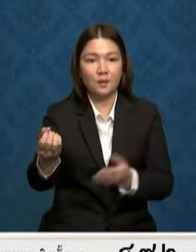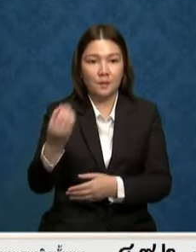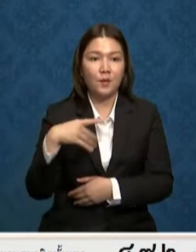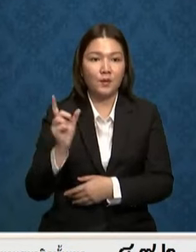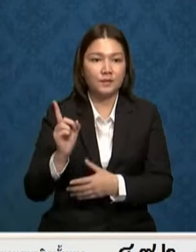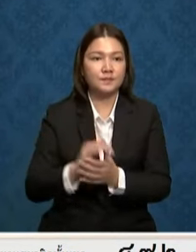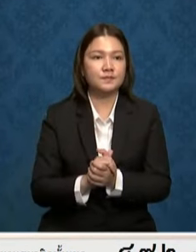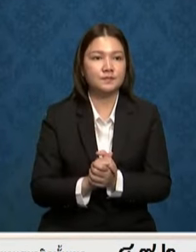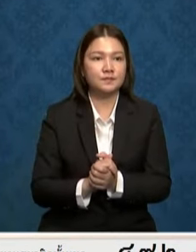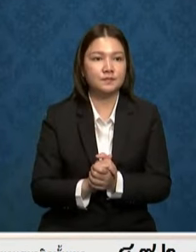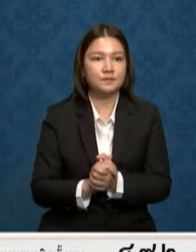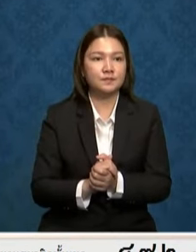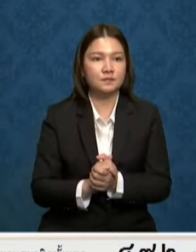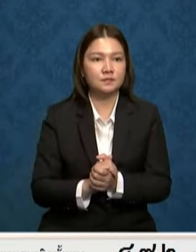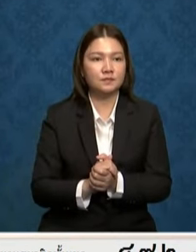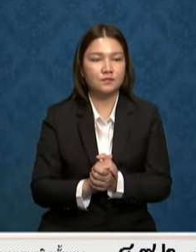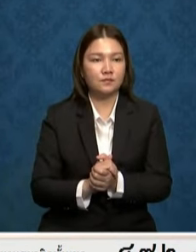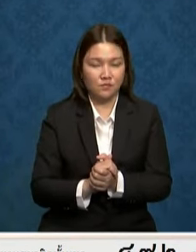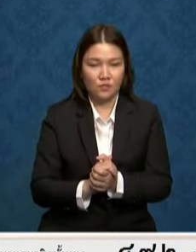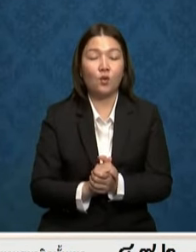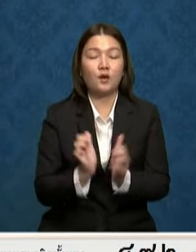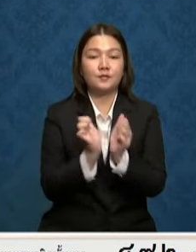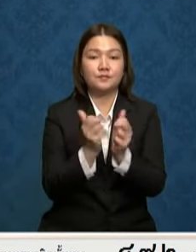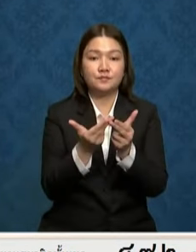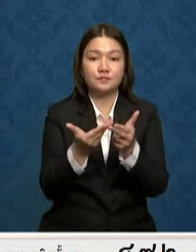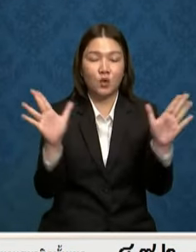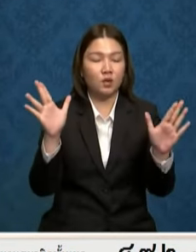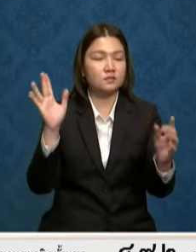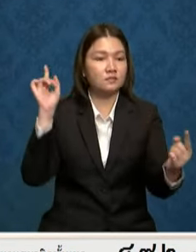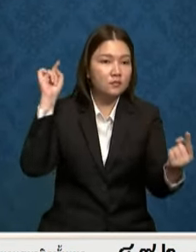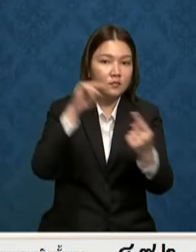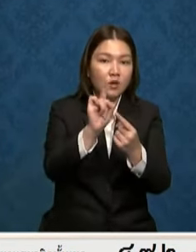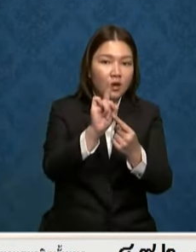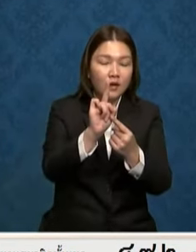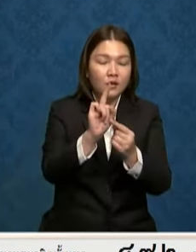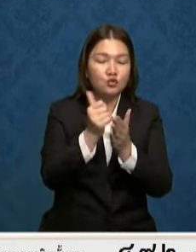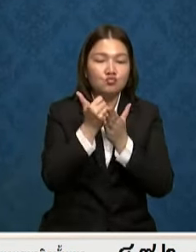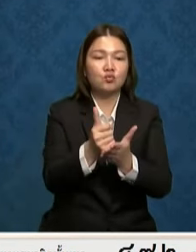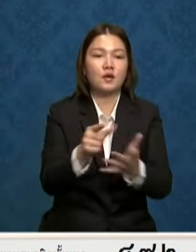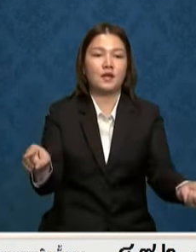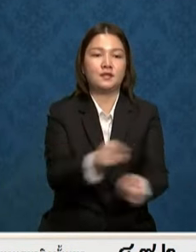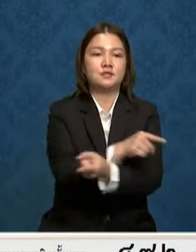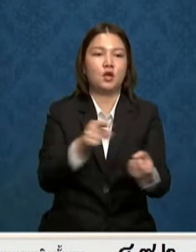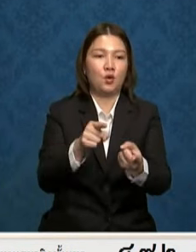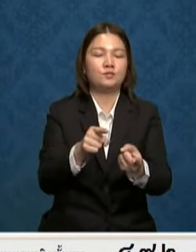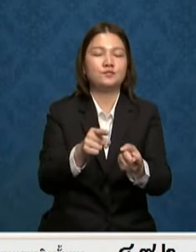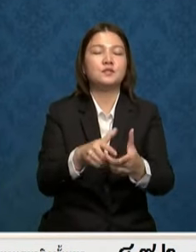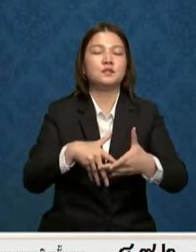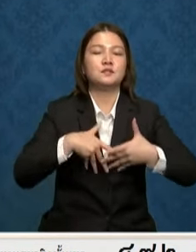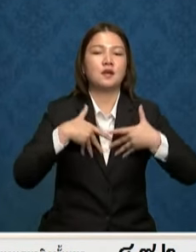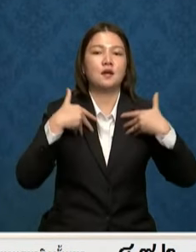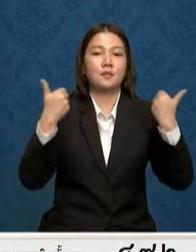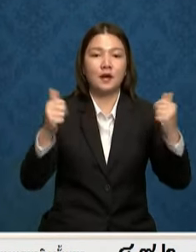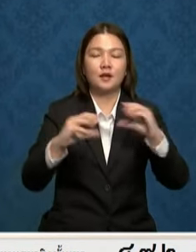ว่าจุดมุ่งหมายสูงสุดของการเนรโทษกรรมครั้งนี้ก็คือการสร้างสังคมที่สันติสุขสามัคคีนะ